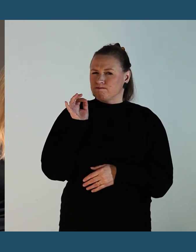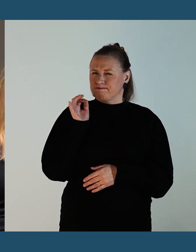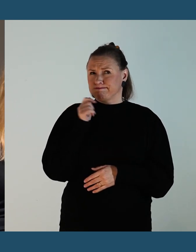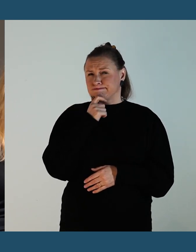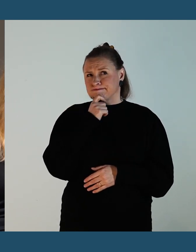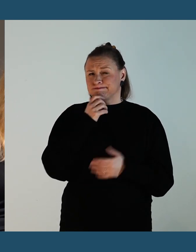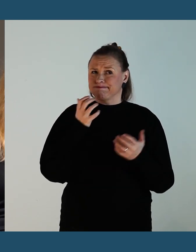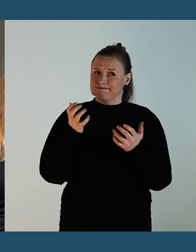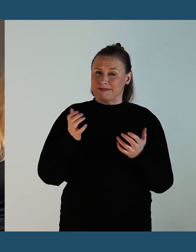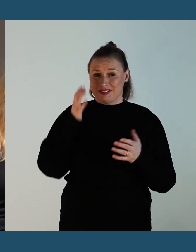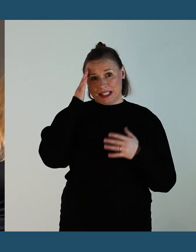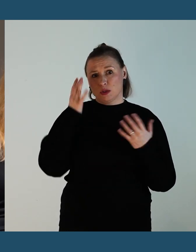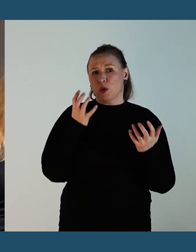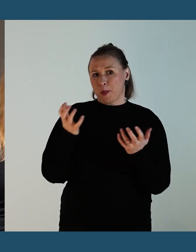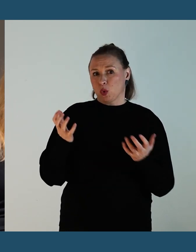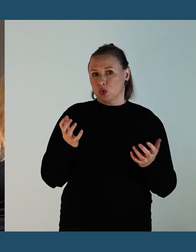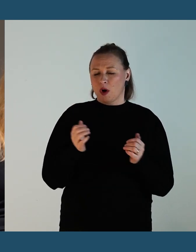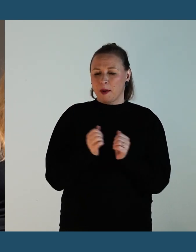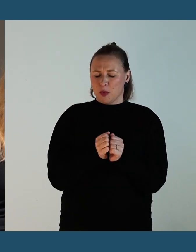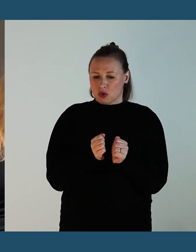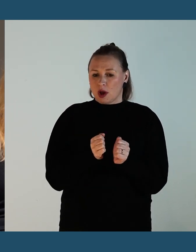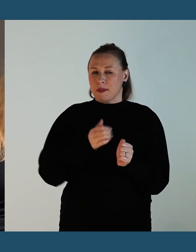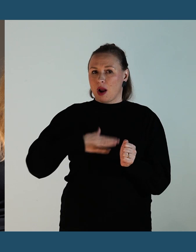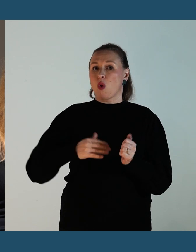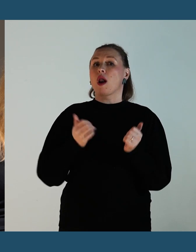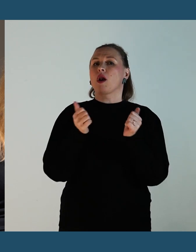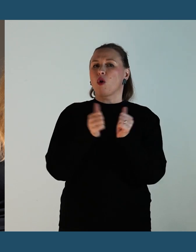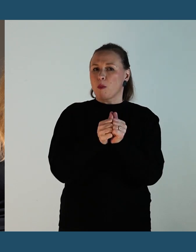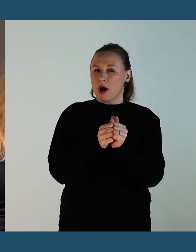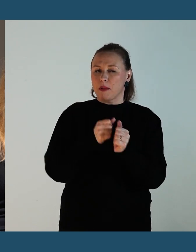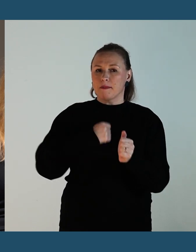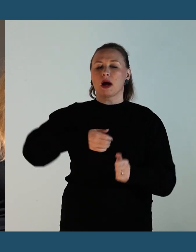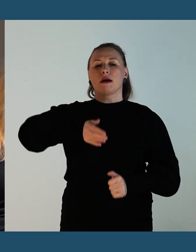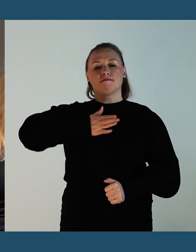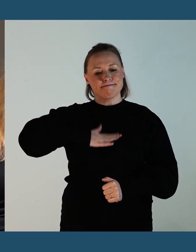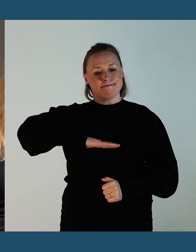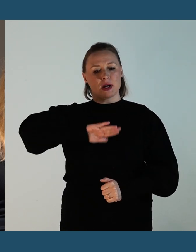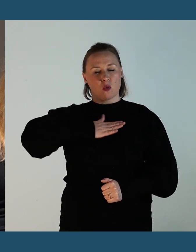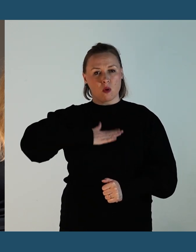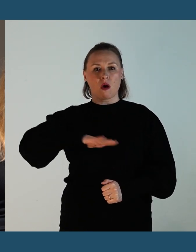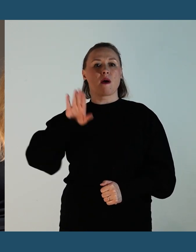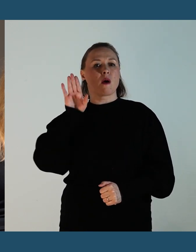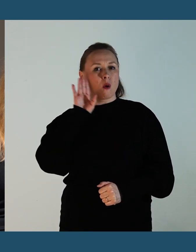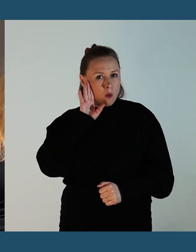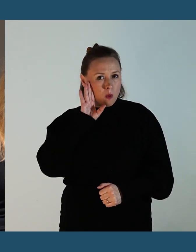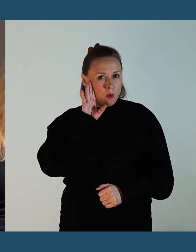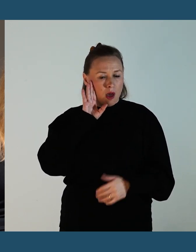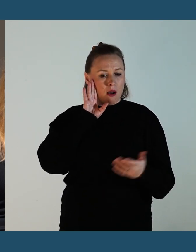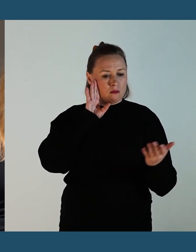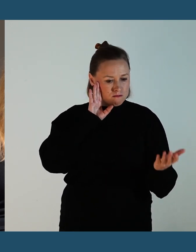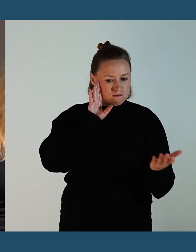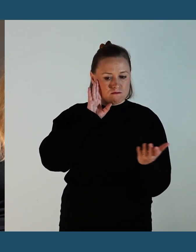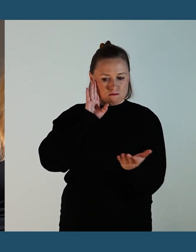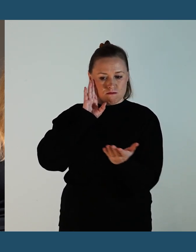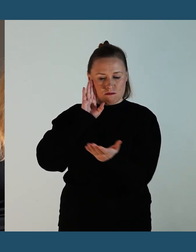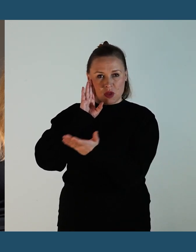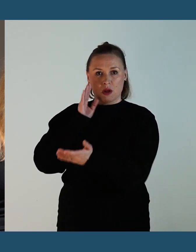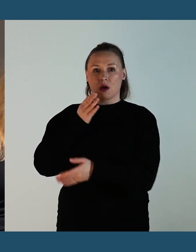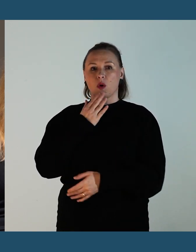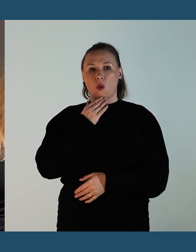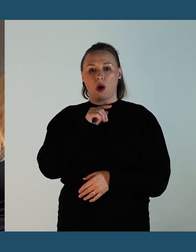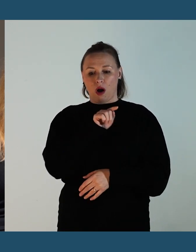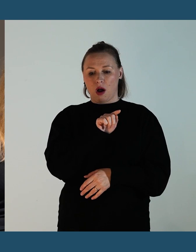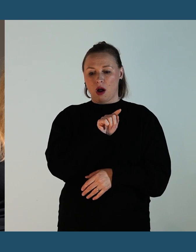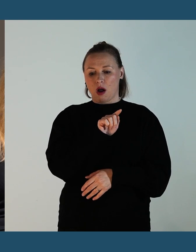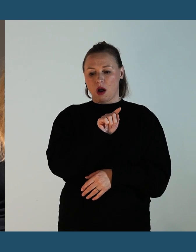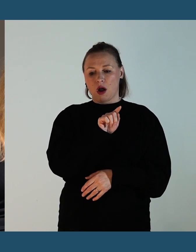semmoisen lupauksen tehdä, että mä olen halukas kuuntelemaan kaikkia niitä, jotka voivat sitten